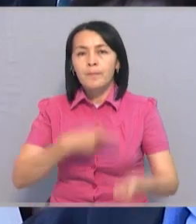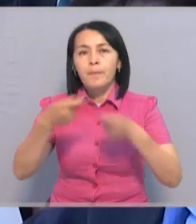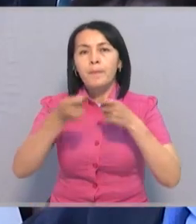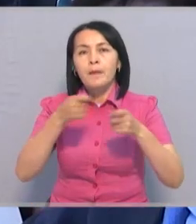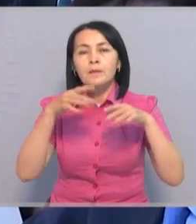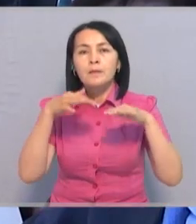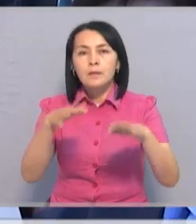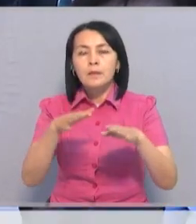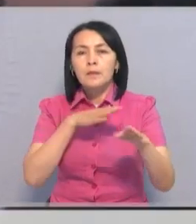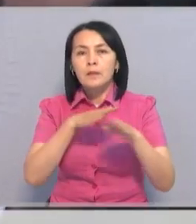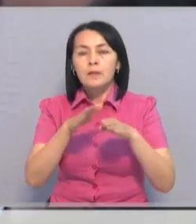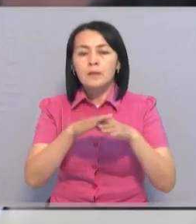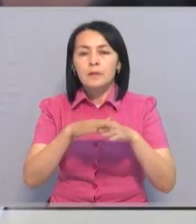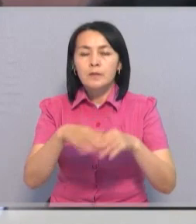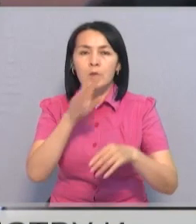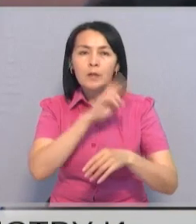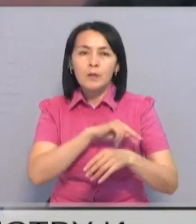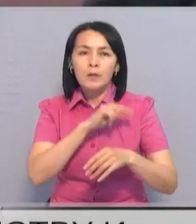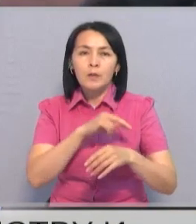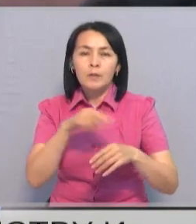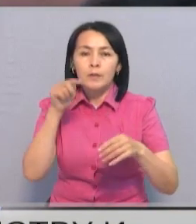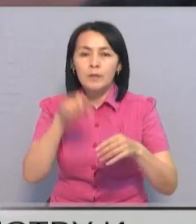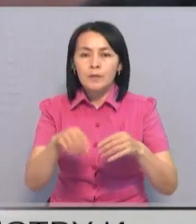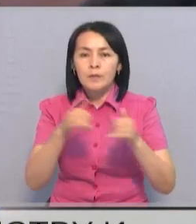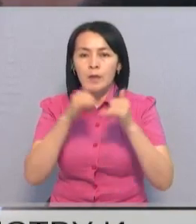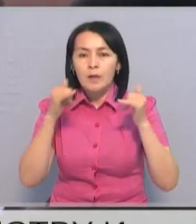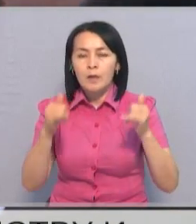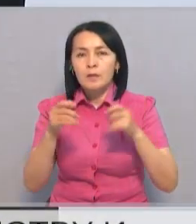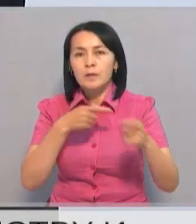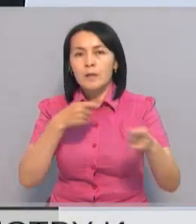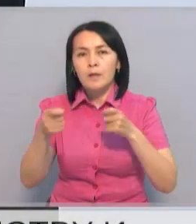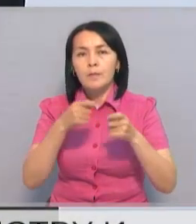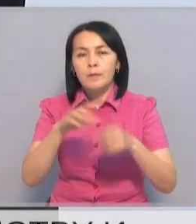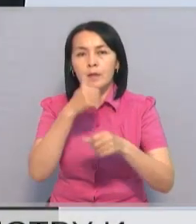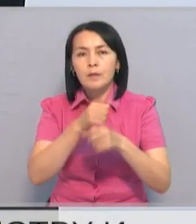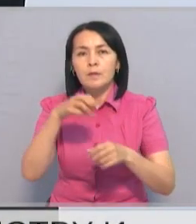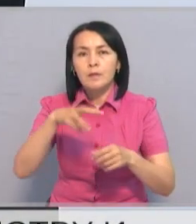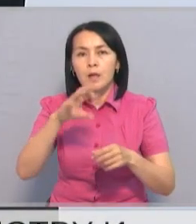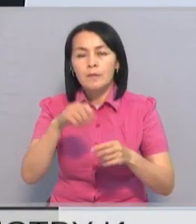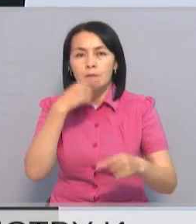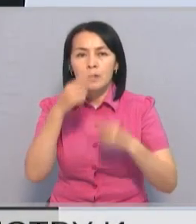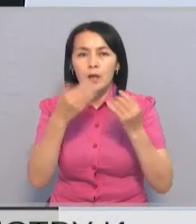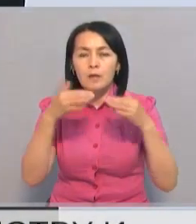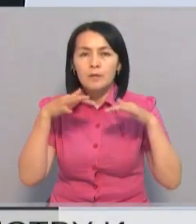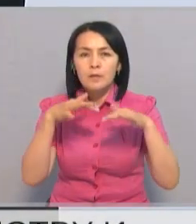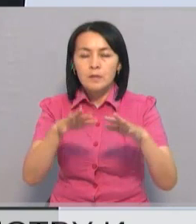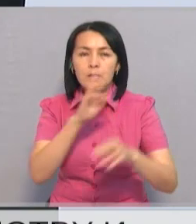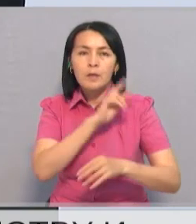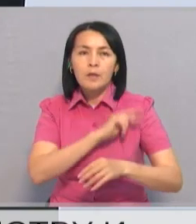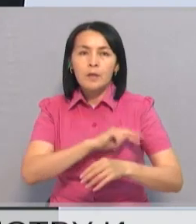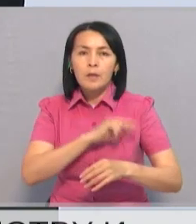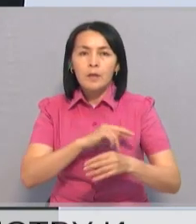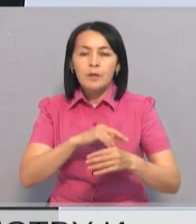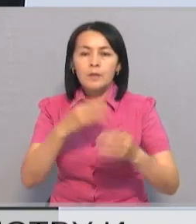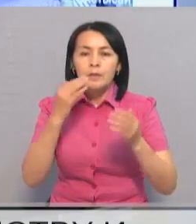Руководитель отдела организационно-инспекторской работы и территориального развития аппарата акима области Мадияр Алипов доложил о результатах работы